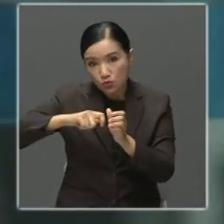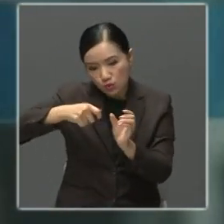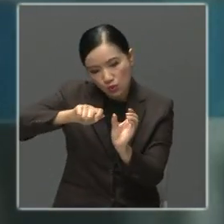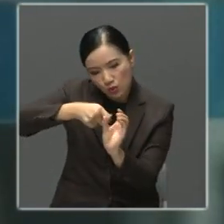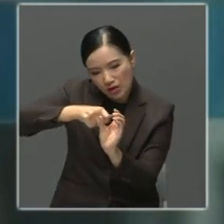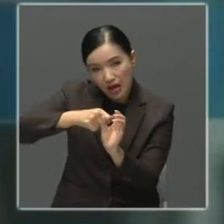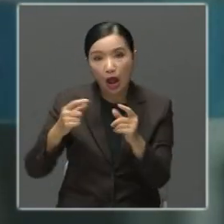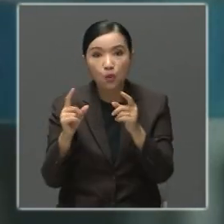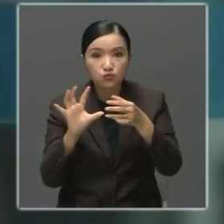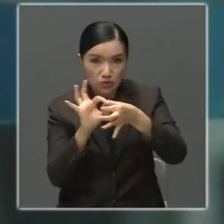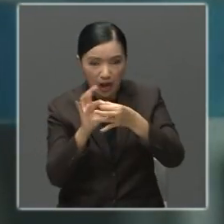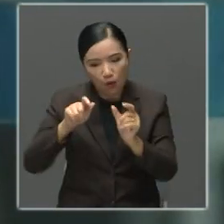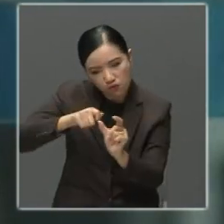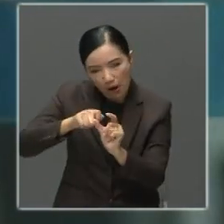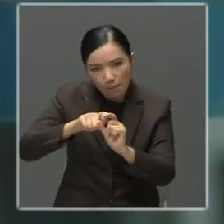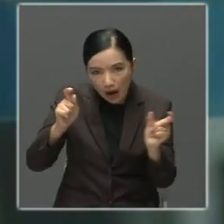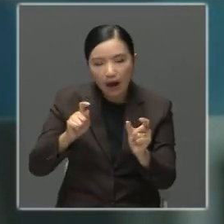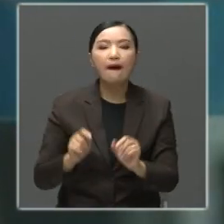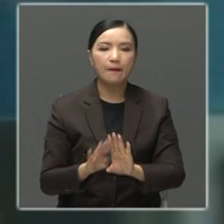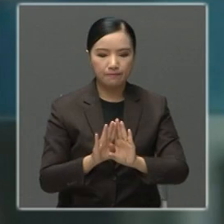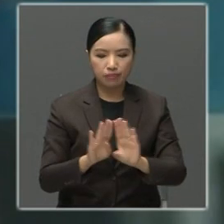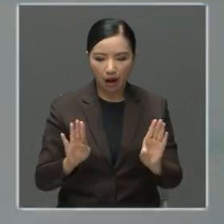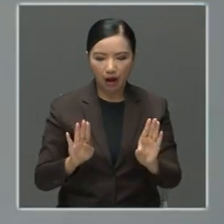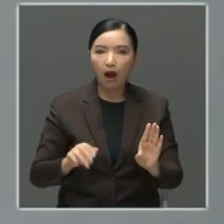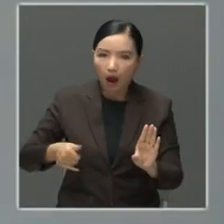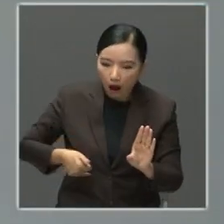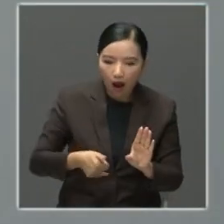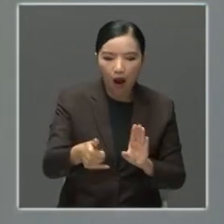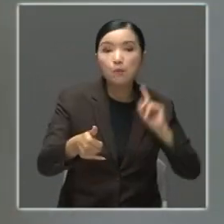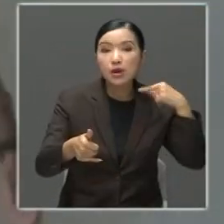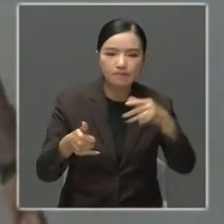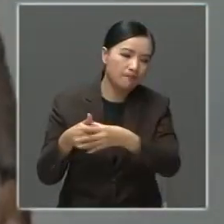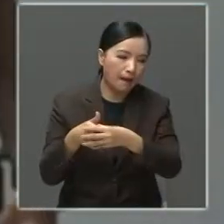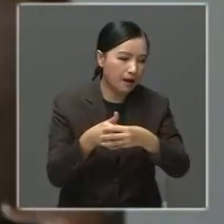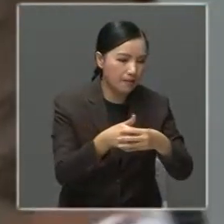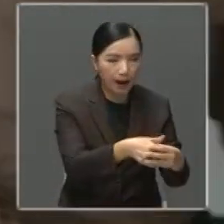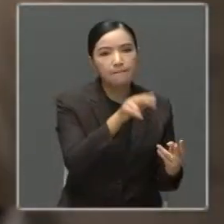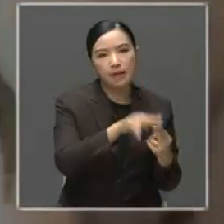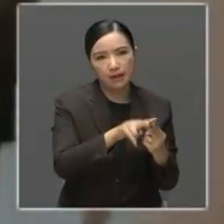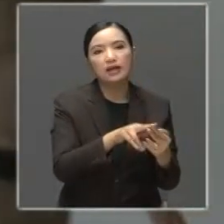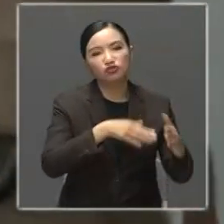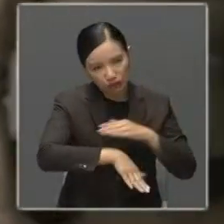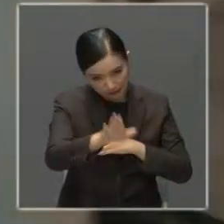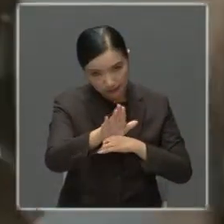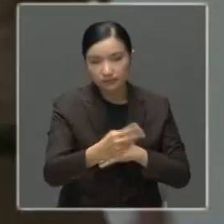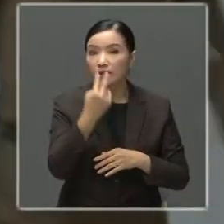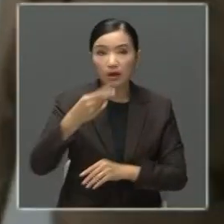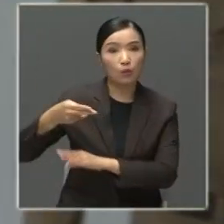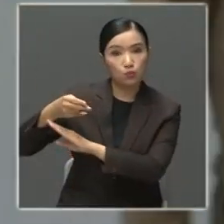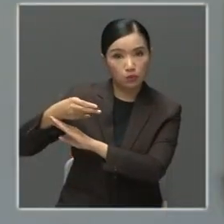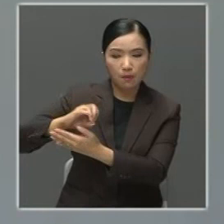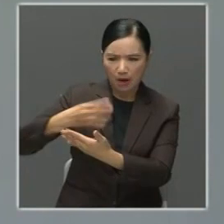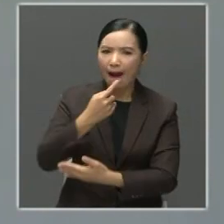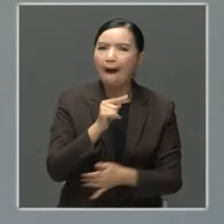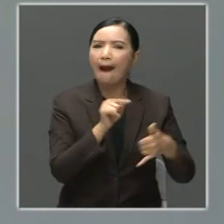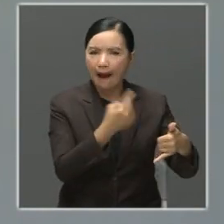ำรวจคนนี้อีกครั้งหนึ่งเบื้องต้นเจ้าตัวต้องบอกว่าจำนวนต่อหลักฐานเลยคุณนุ่นเพราะว่ามีภาพจากกล้องวงจรปิดว่าเป็นคนไป